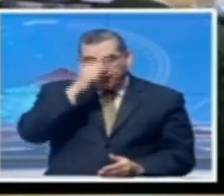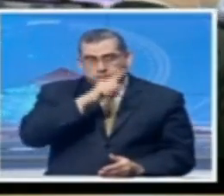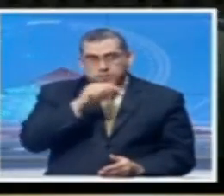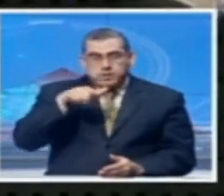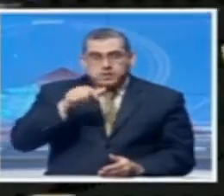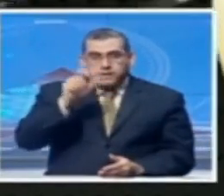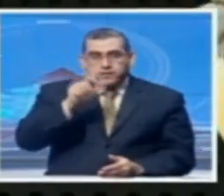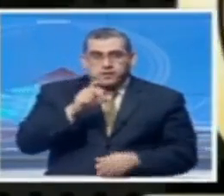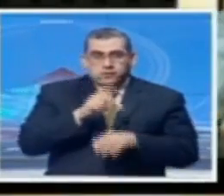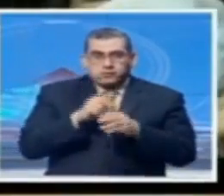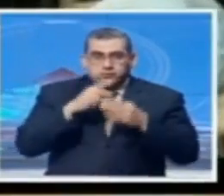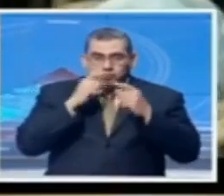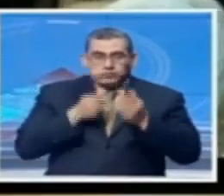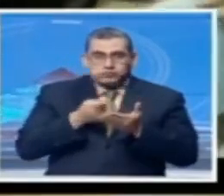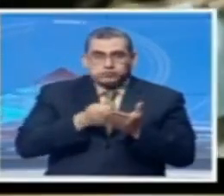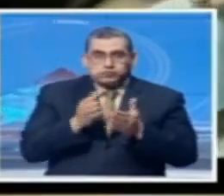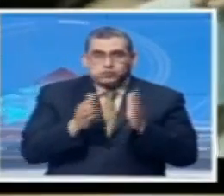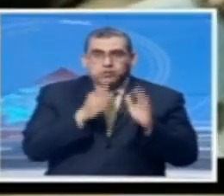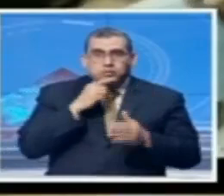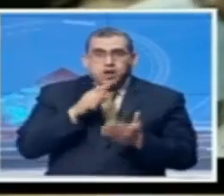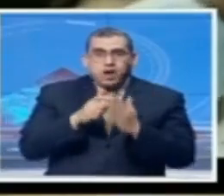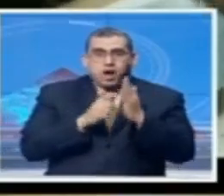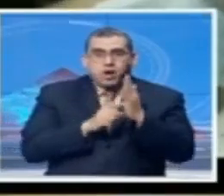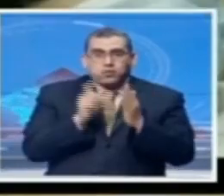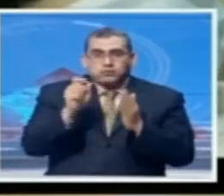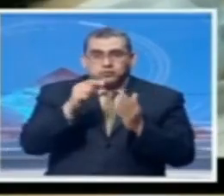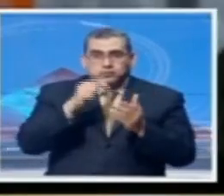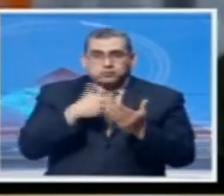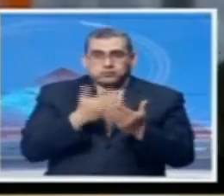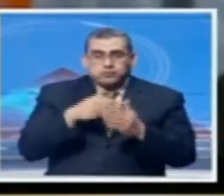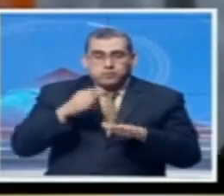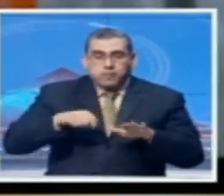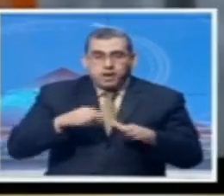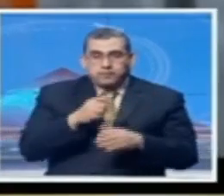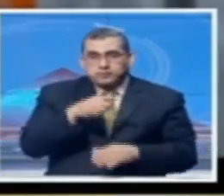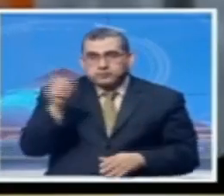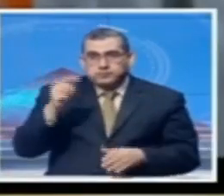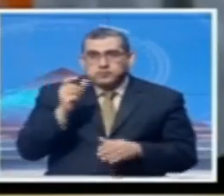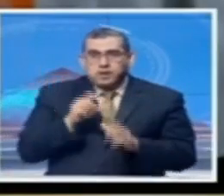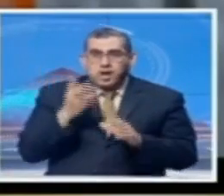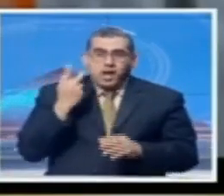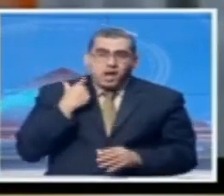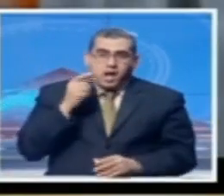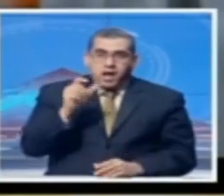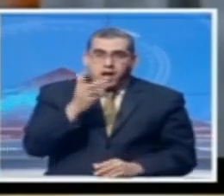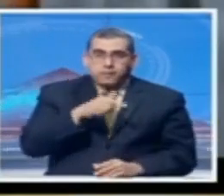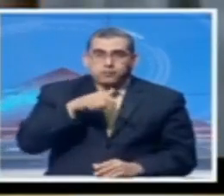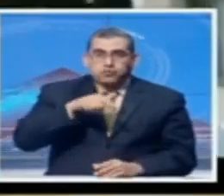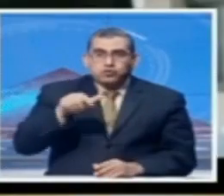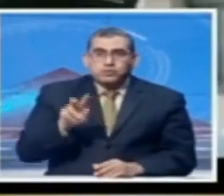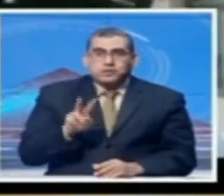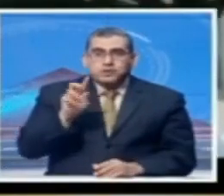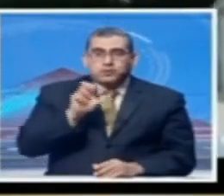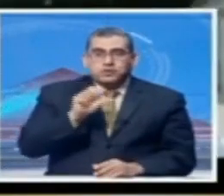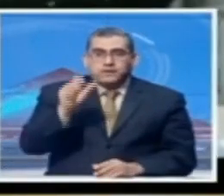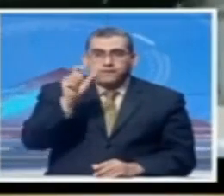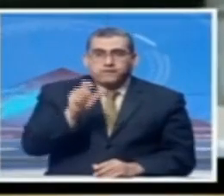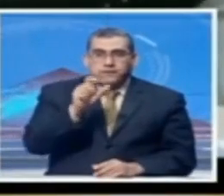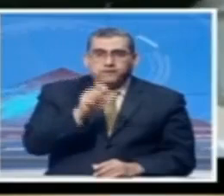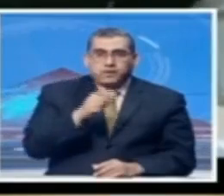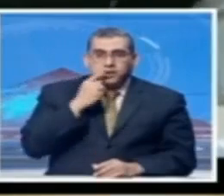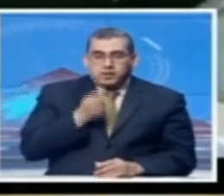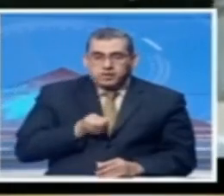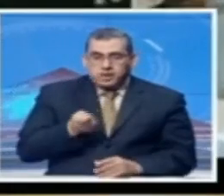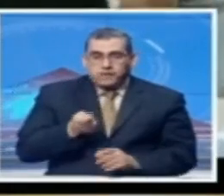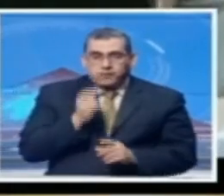86160 شخصا، واتخاذ الإجراءات القانونية والعرض على النيابة العامة حيال 697 شخصا